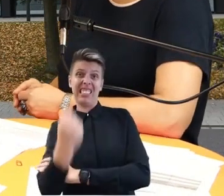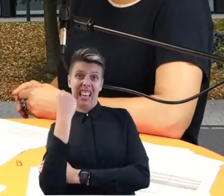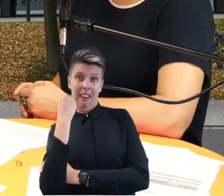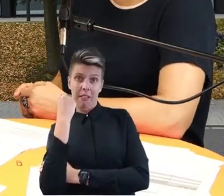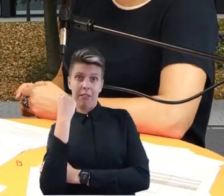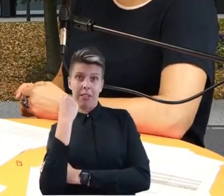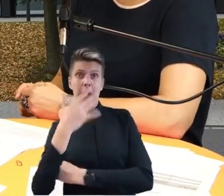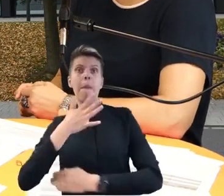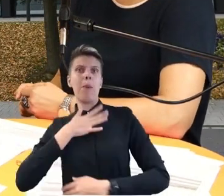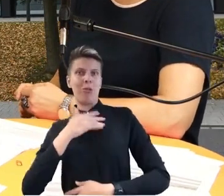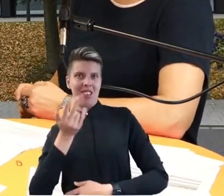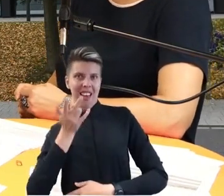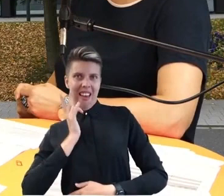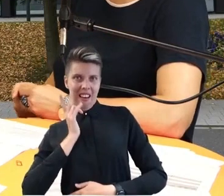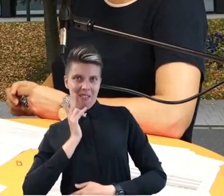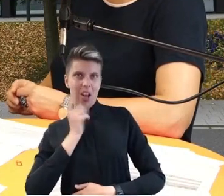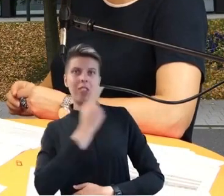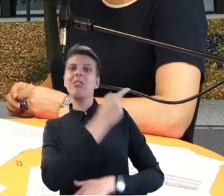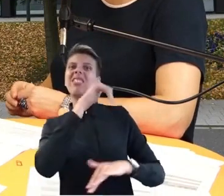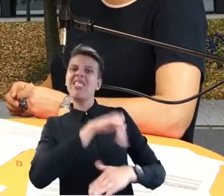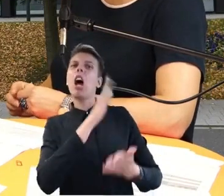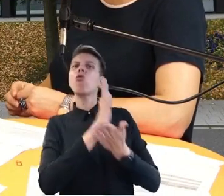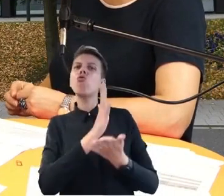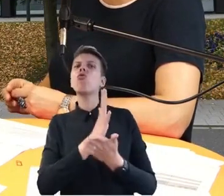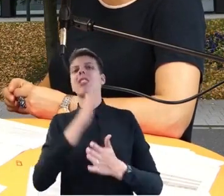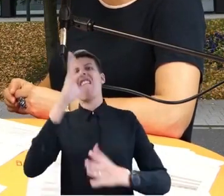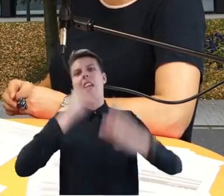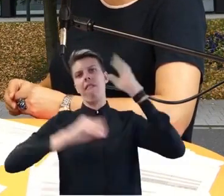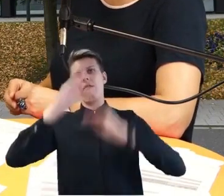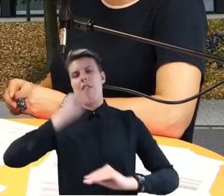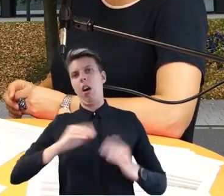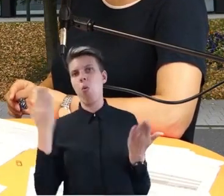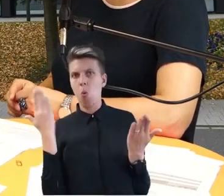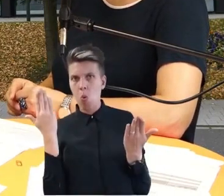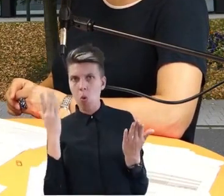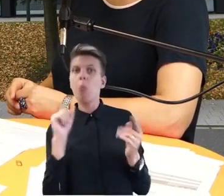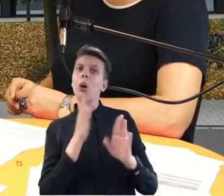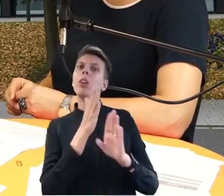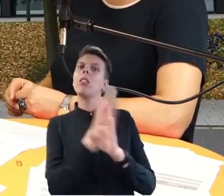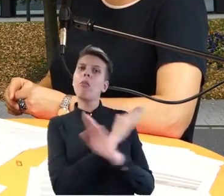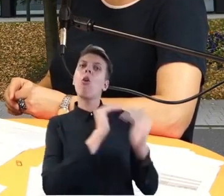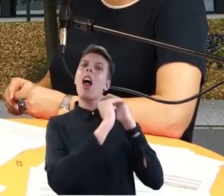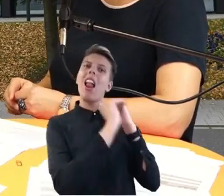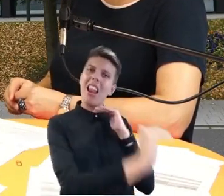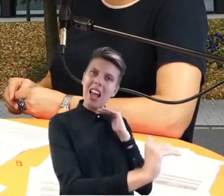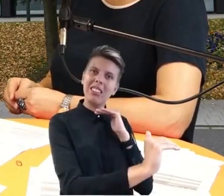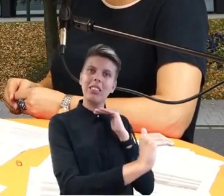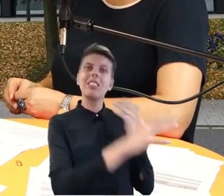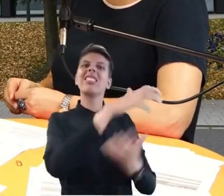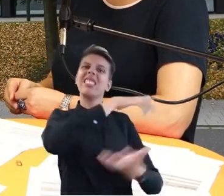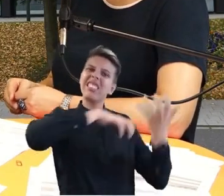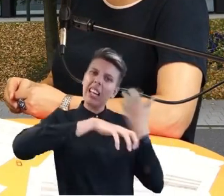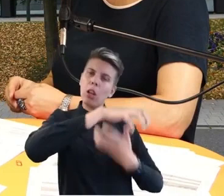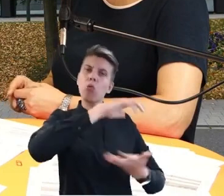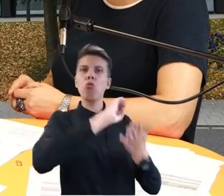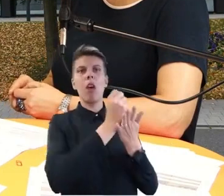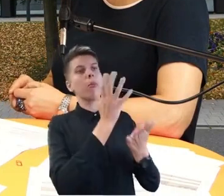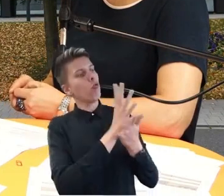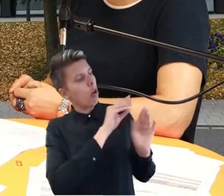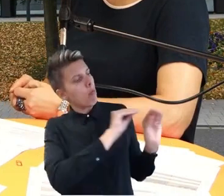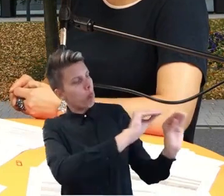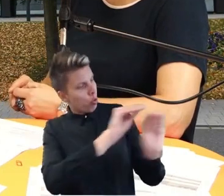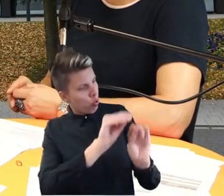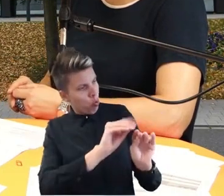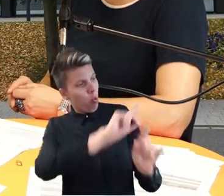eben auch so dass die schon natürlich eine vorerfahrung haben die werden an den landes katastrophenschutz schulen wären sie vor geschult und wir versuchen dann eben dieses